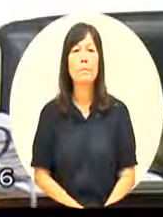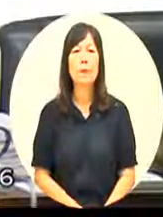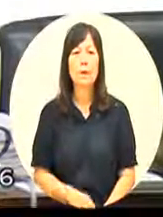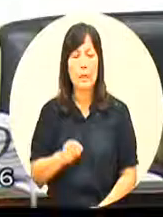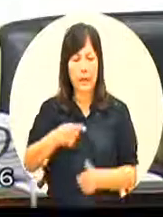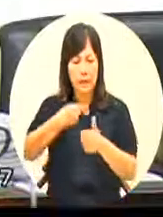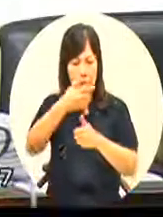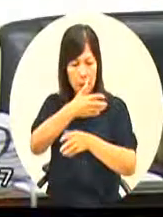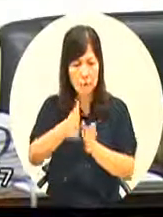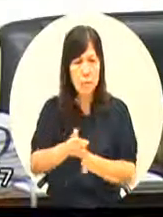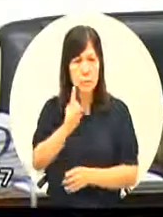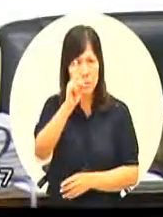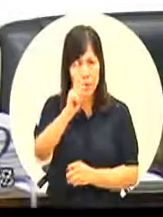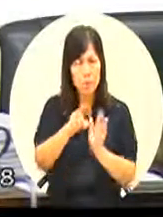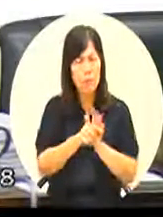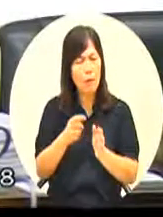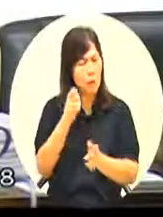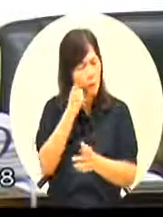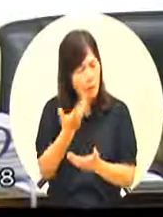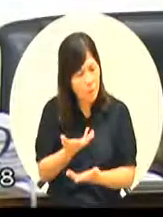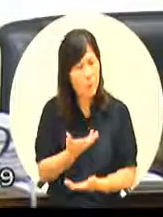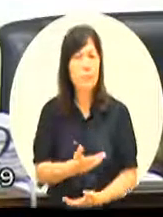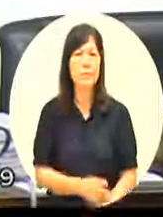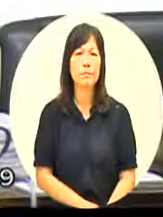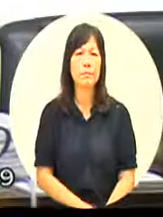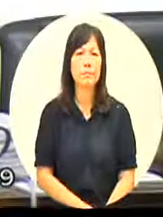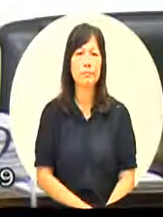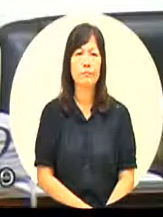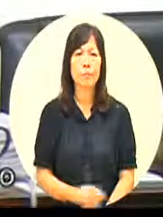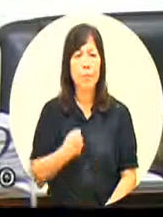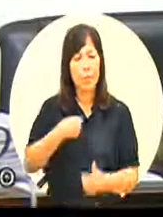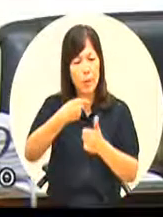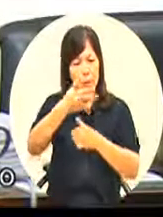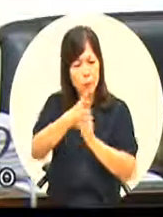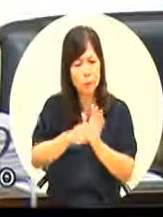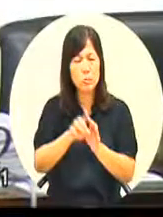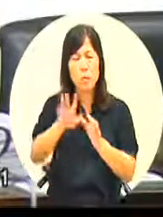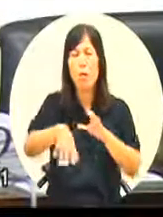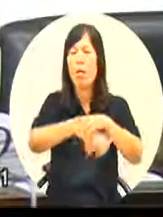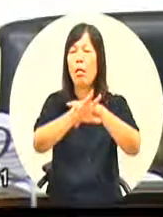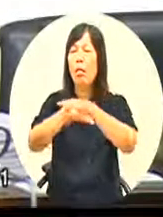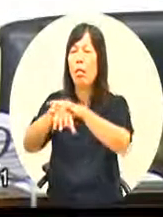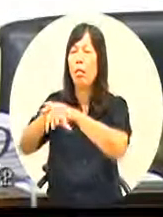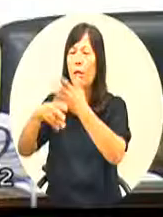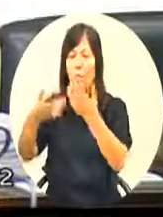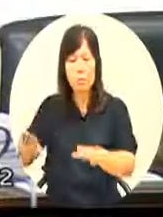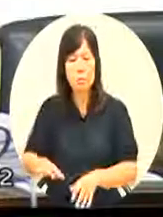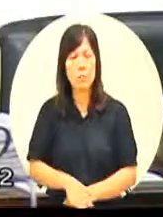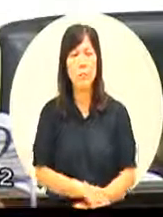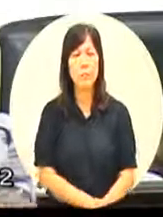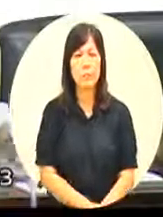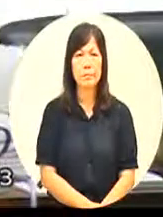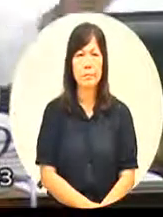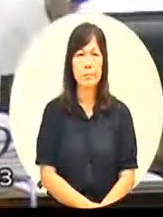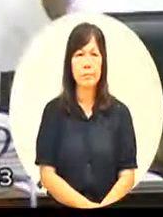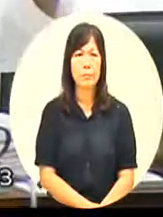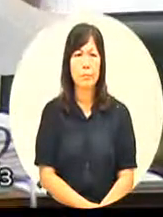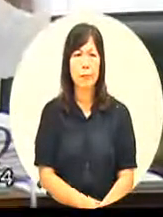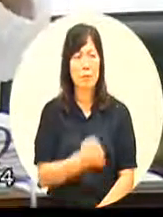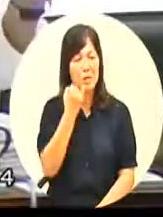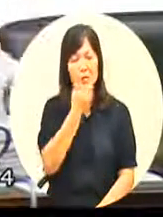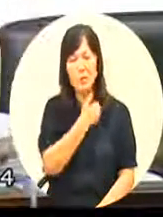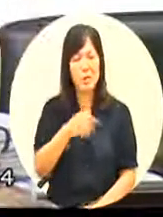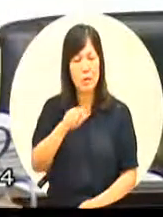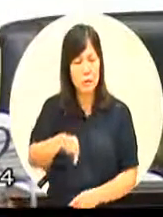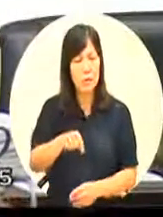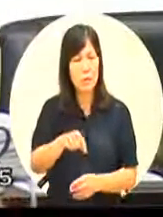教室有那么困难吗？那我们教室有闲置空间就已经这么多了，当然也或许啦，